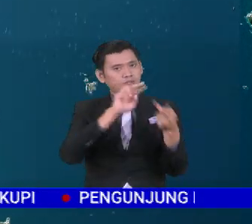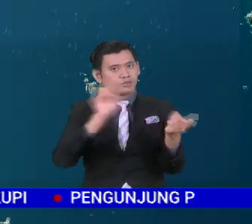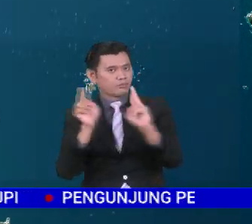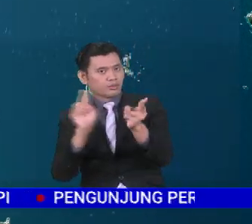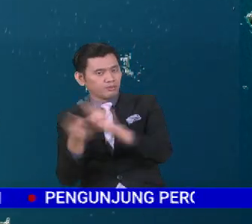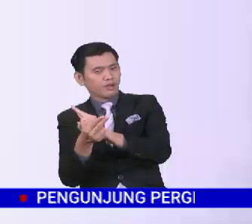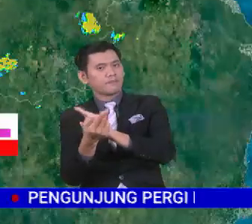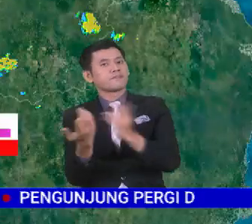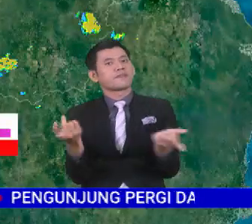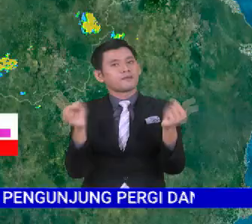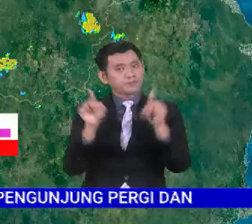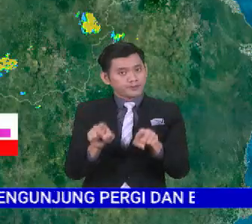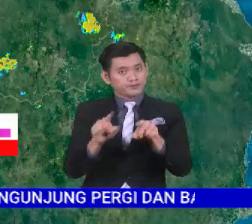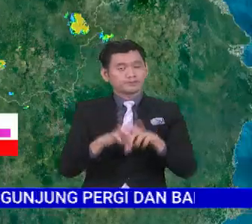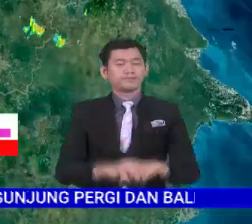berlaku.